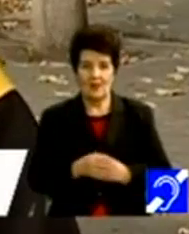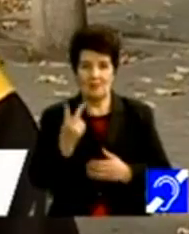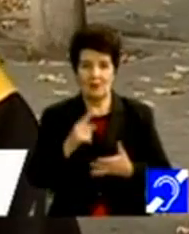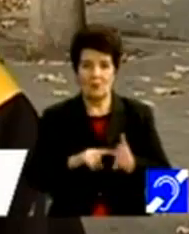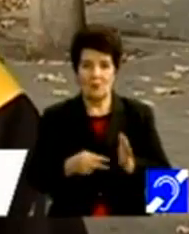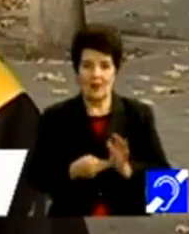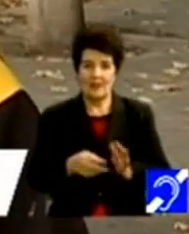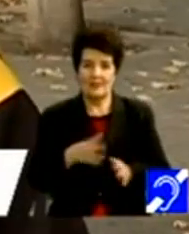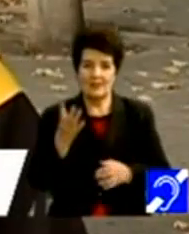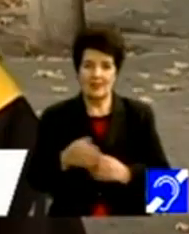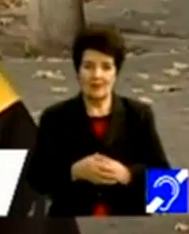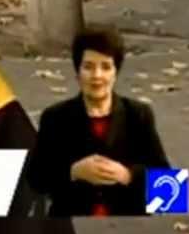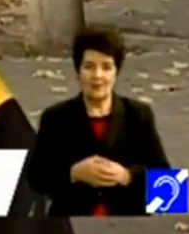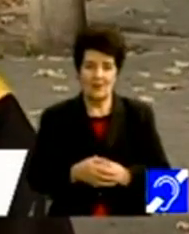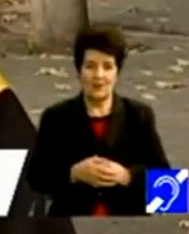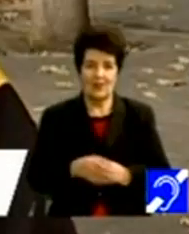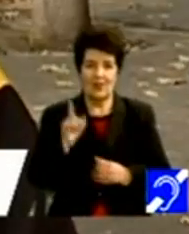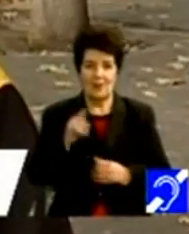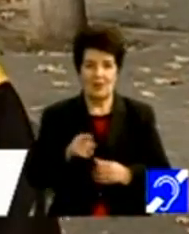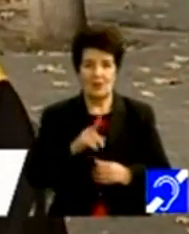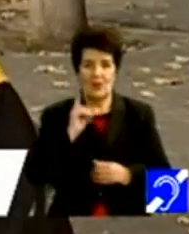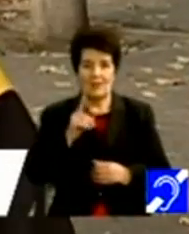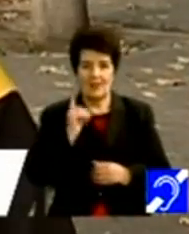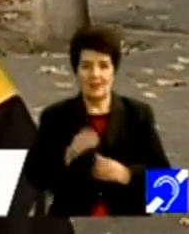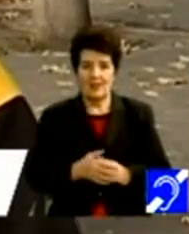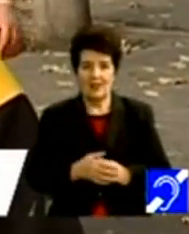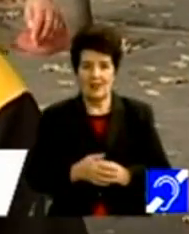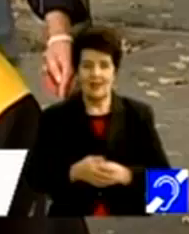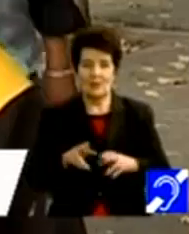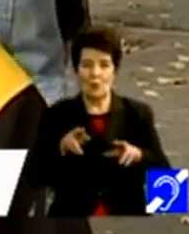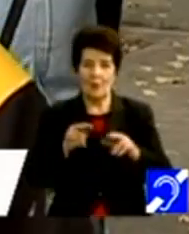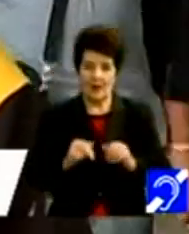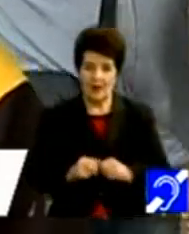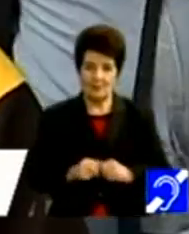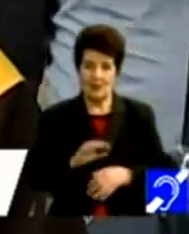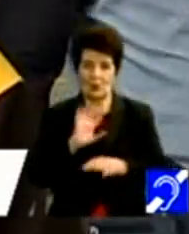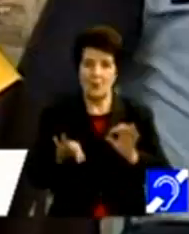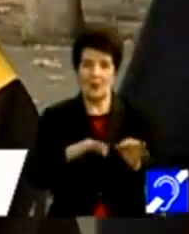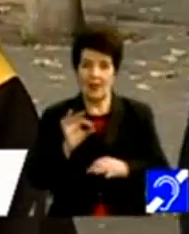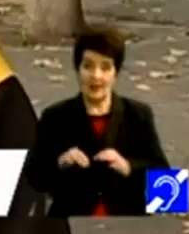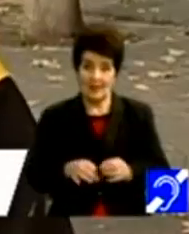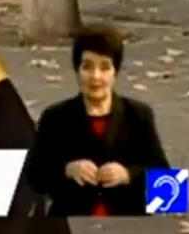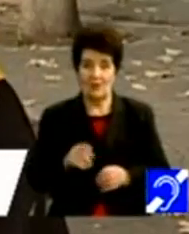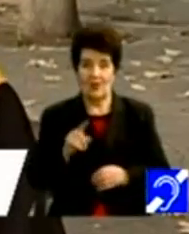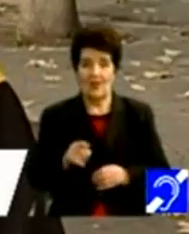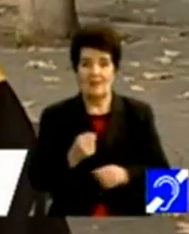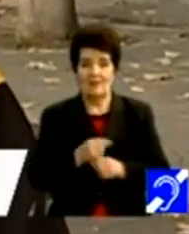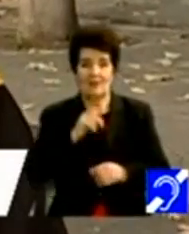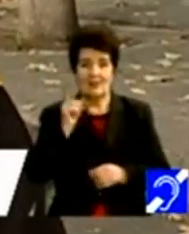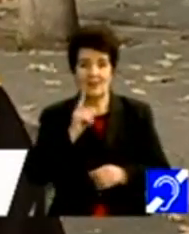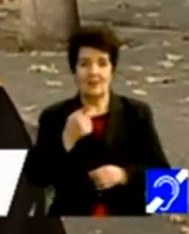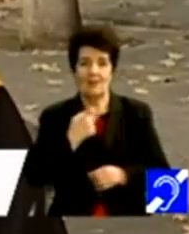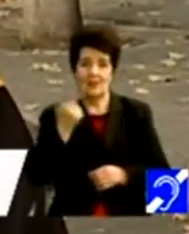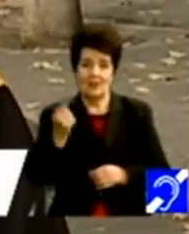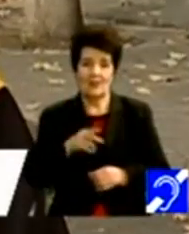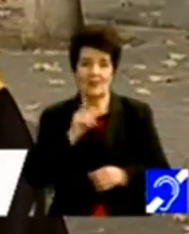în primul plan să fie politicile pentru tineret, să colaboreze cu Parlamentul și să vină cu proiecte legislative ce ține de tineret, dezvoltarea